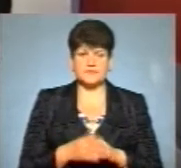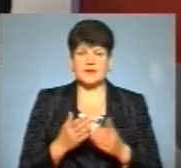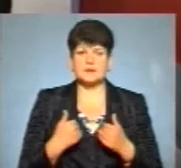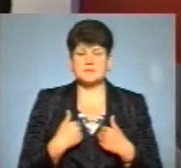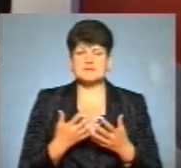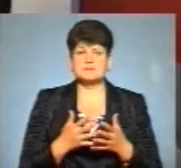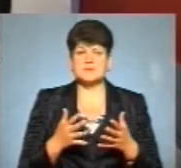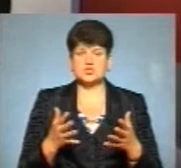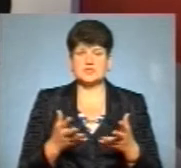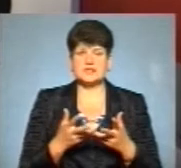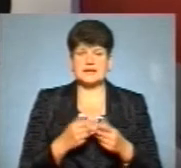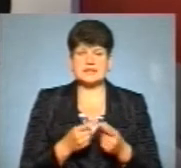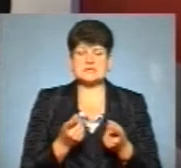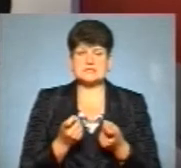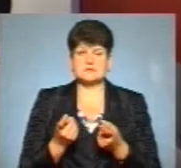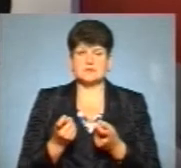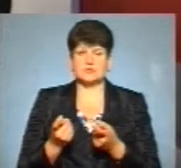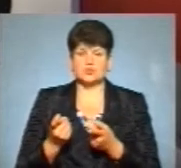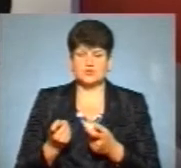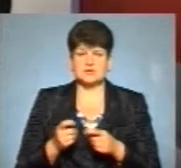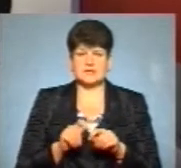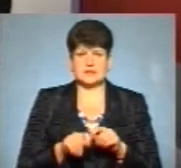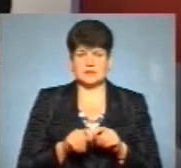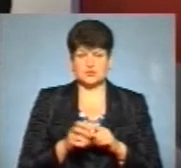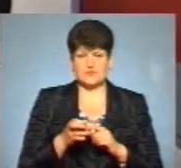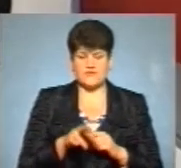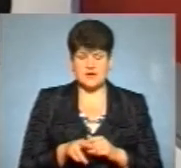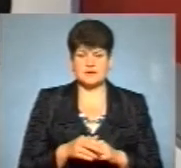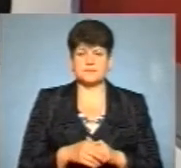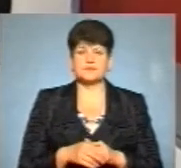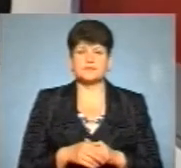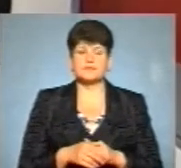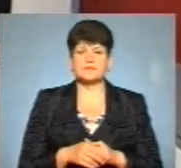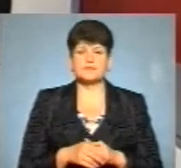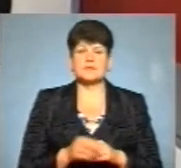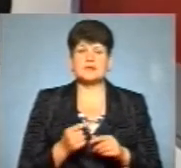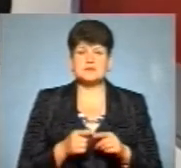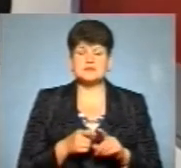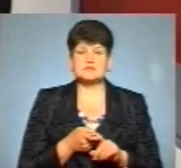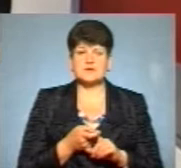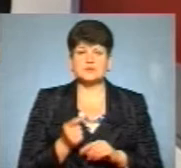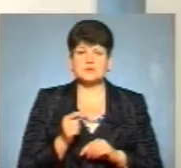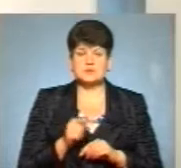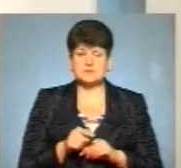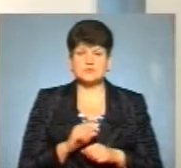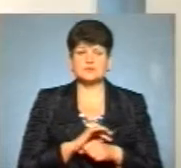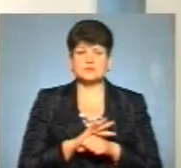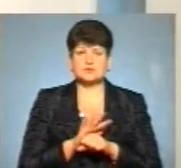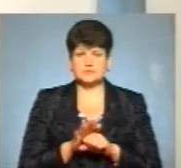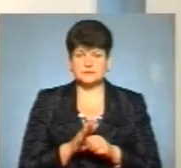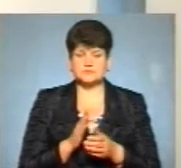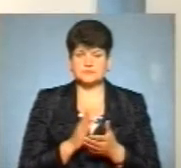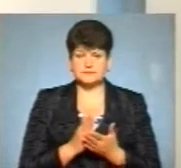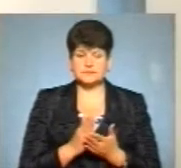збільшили кількість залучень на ті чи інші тестування, тому це зв'язано, знову ж таки, з пандемією коронавірусу, і